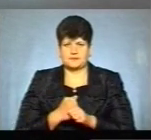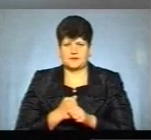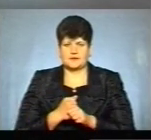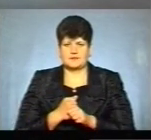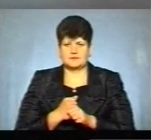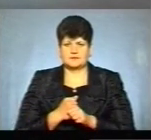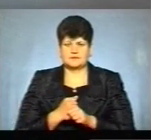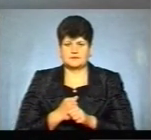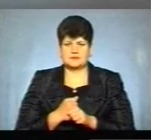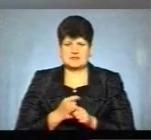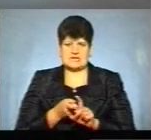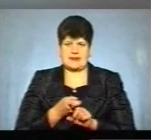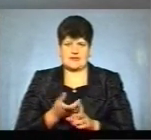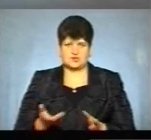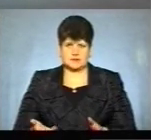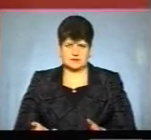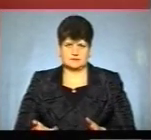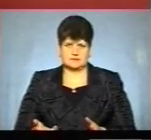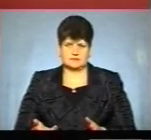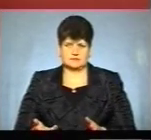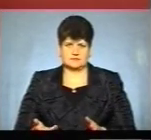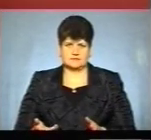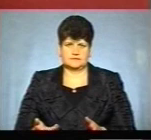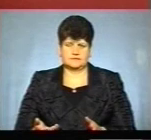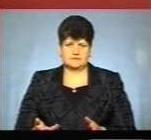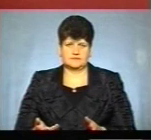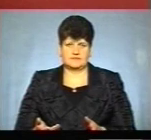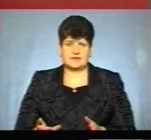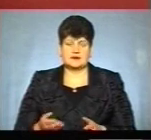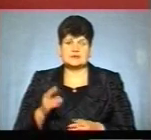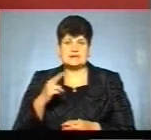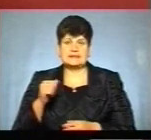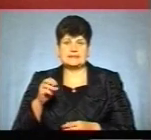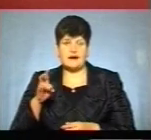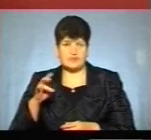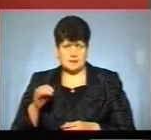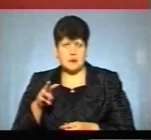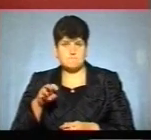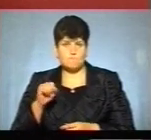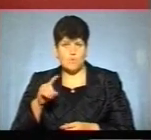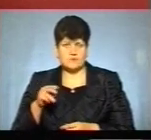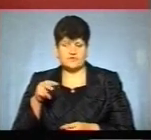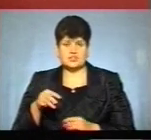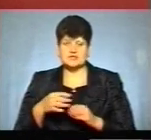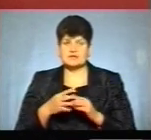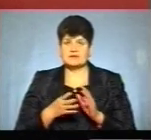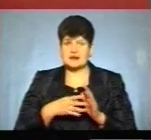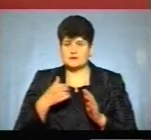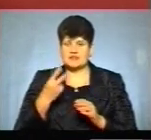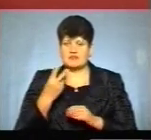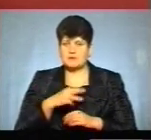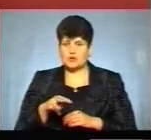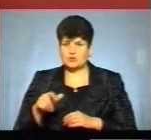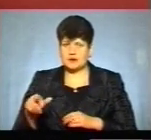ну, першочергову залежність. Так. За даними МОЗу, в 2019 році 2 мільйони людей в